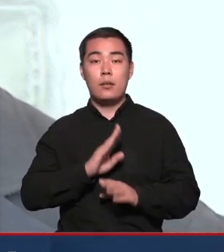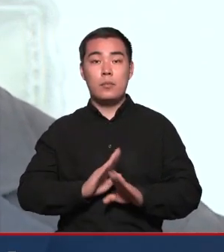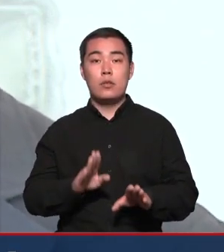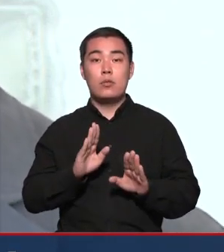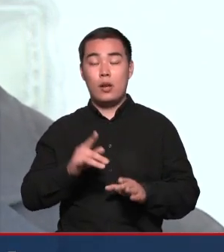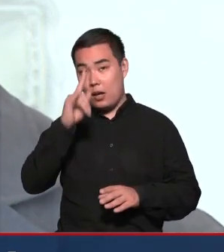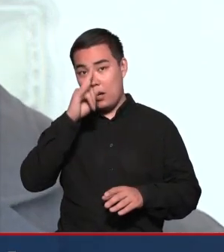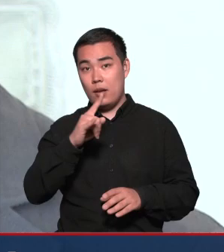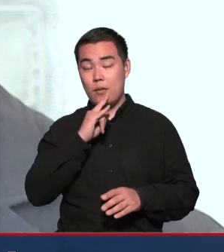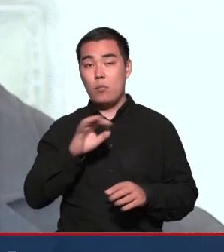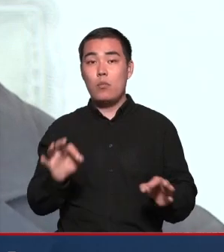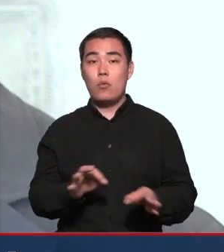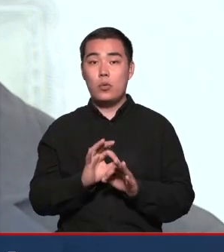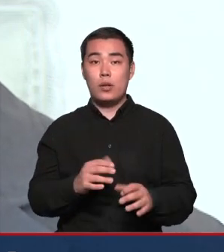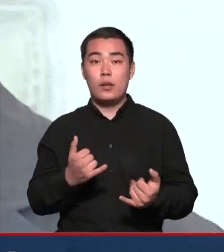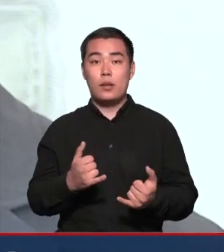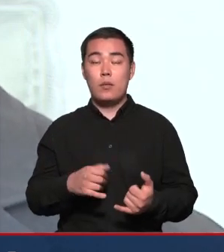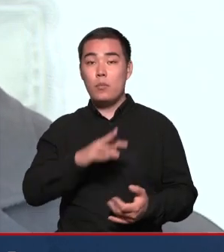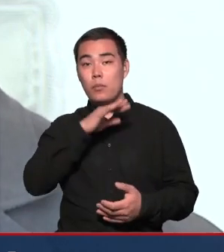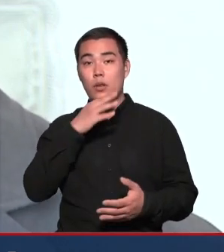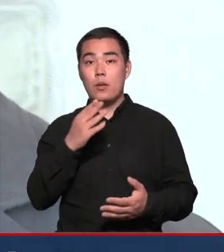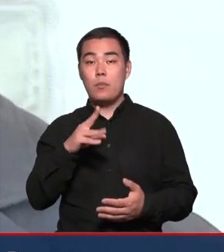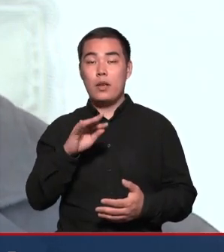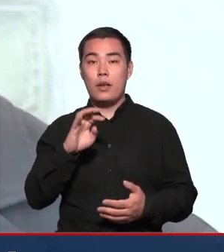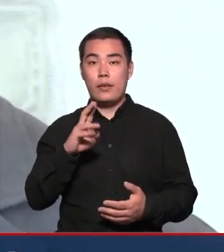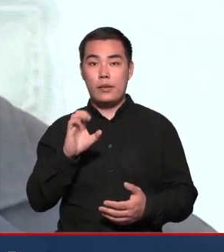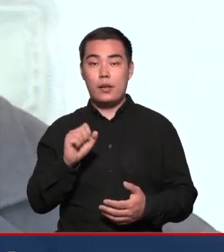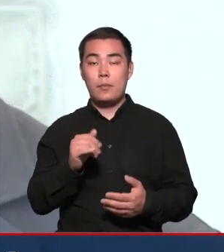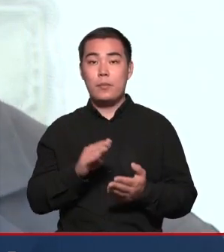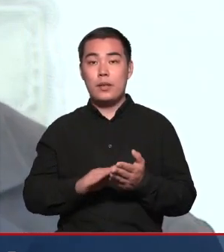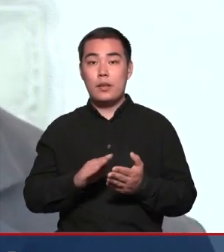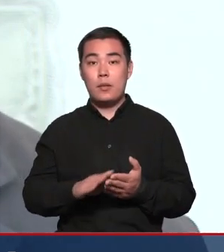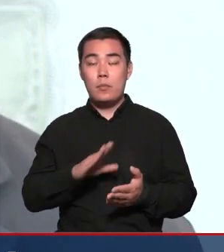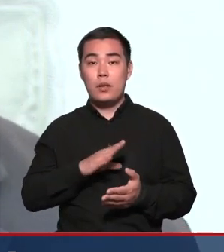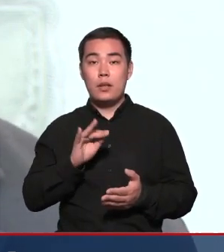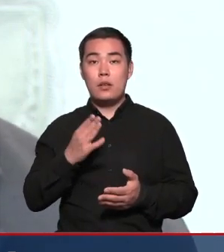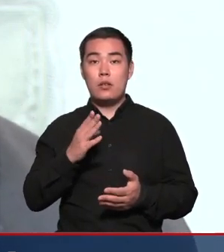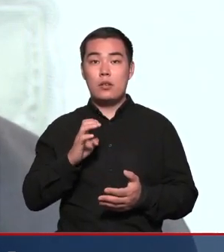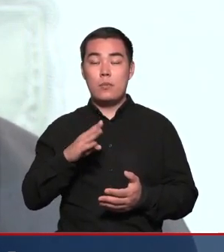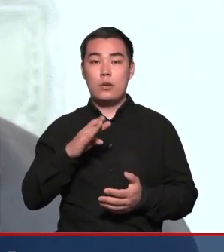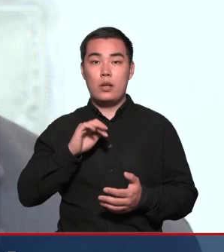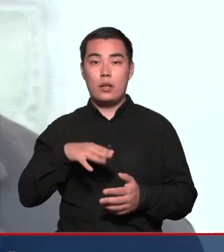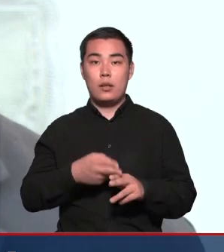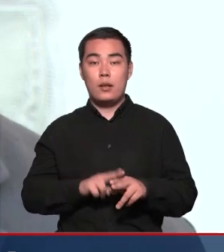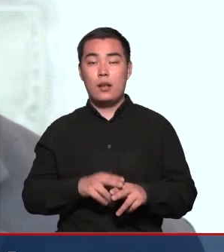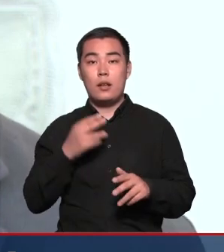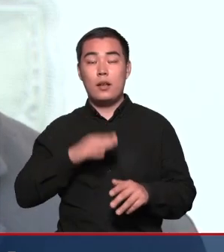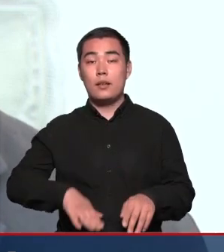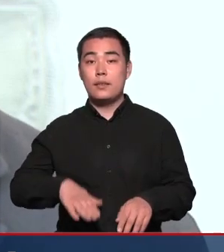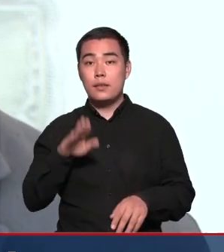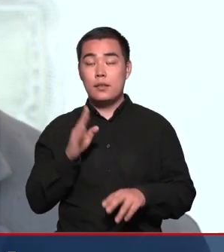қазақ музыкасы жайында көп осы пьесада жазылған екен. Және Шәмші атамыздың сол бала күннен